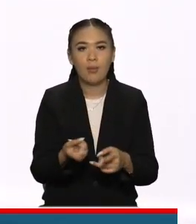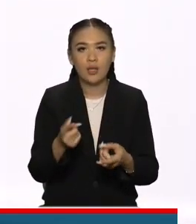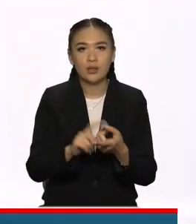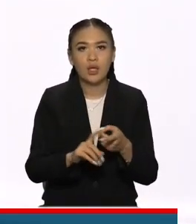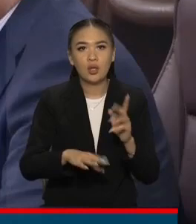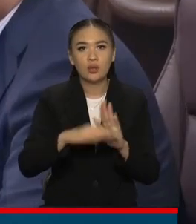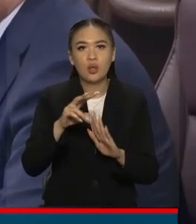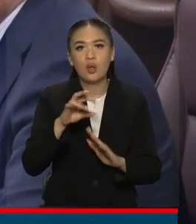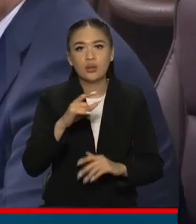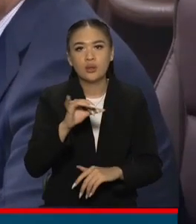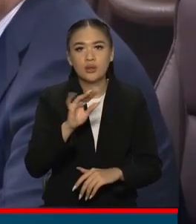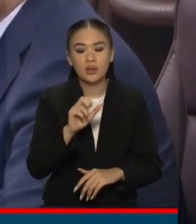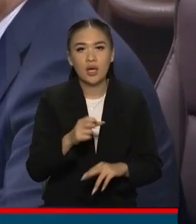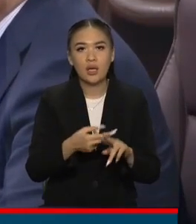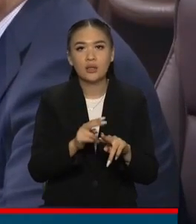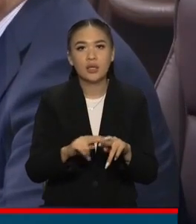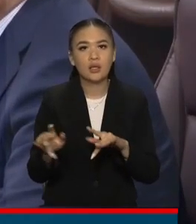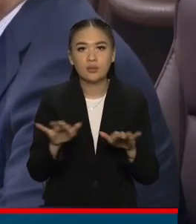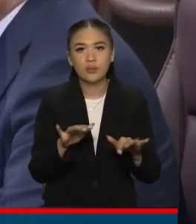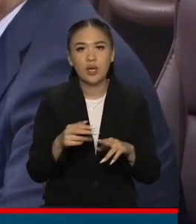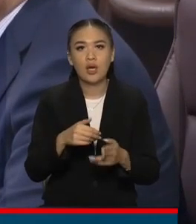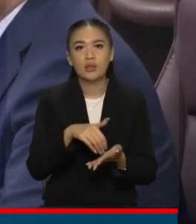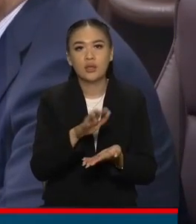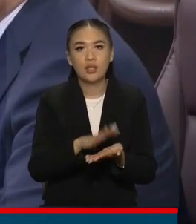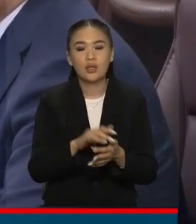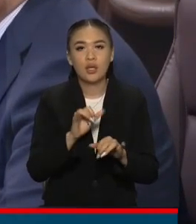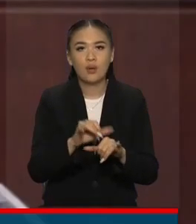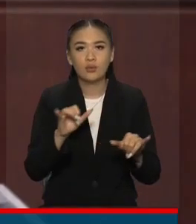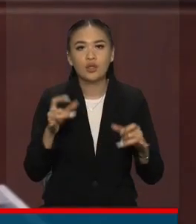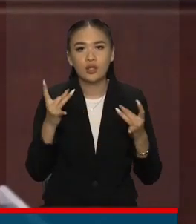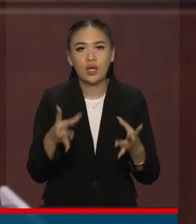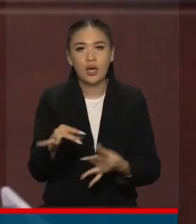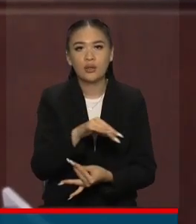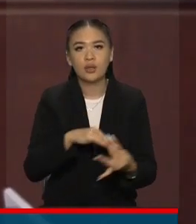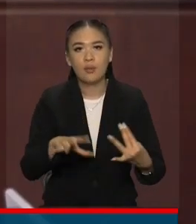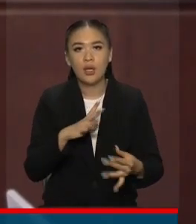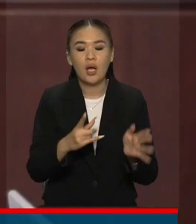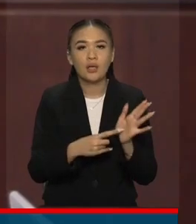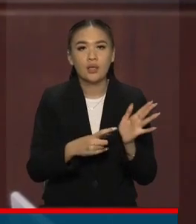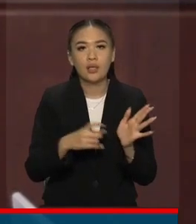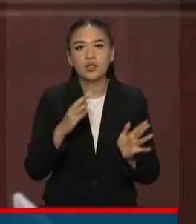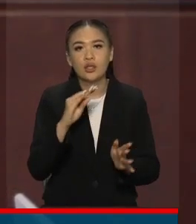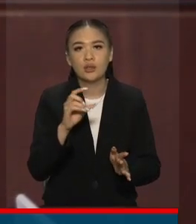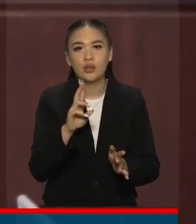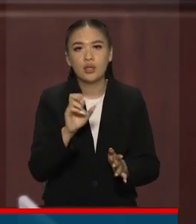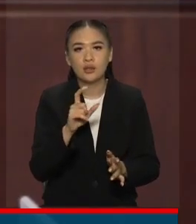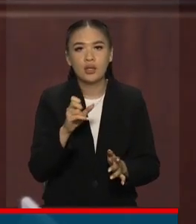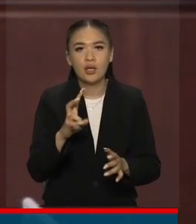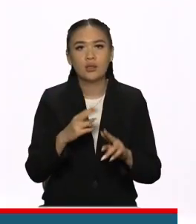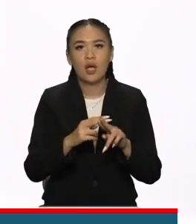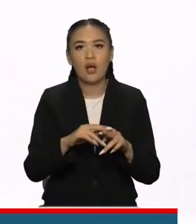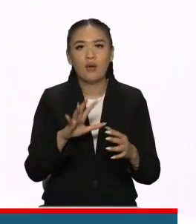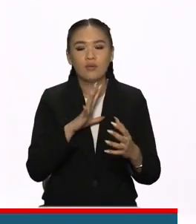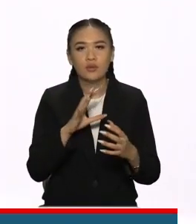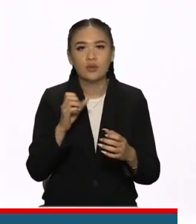жақсарту, логистикалық қызметтер мен сауда-саттықты дамыту жайы талқыланды. Қарағанда Жезқазған автожолын жаңарту жайы да сөз